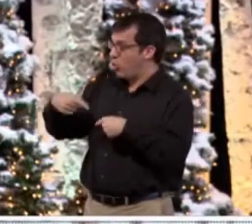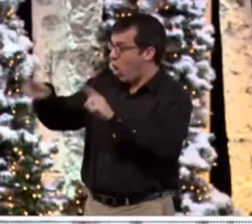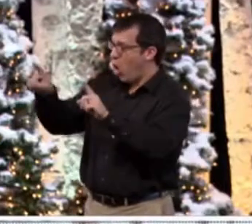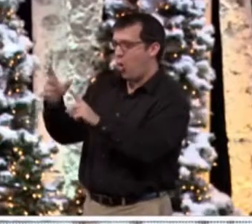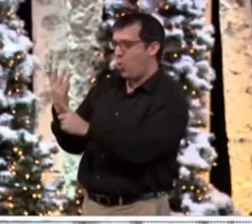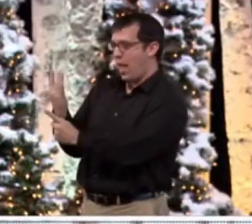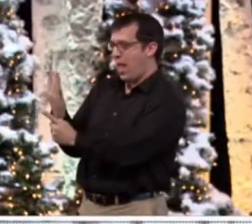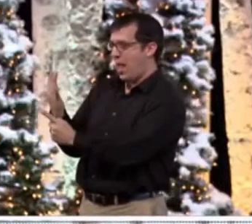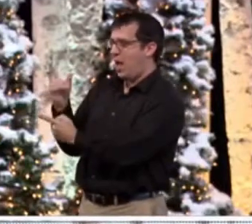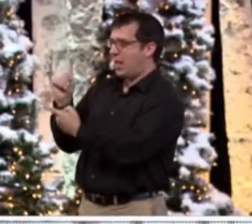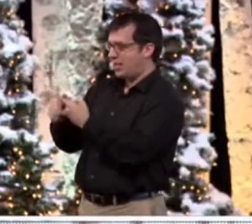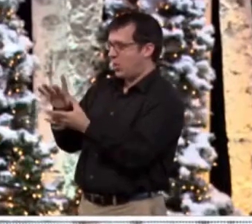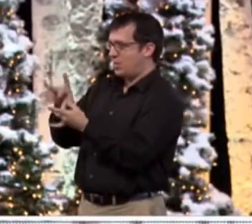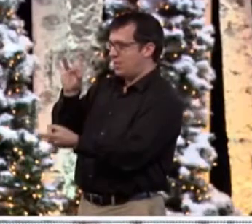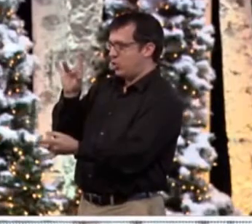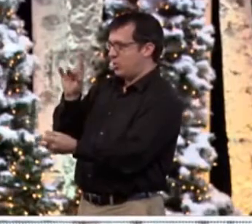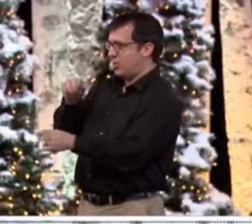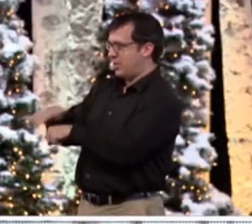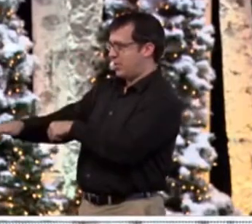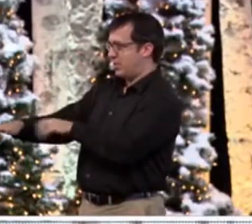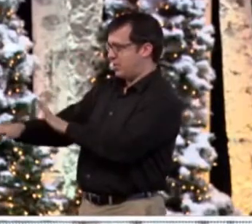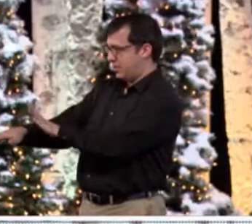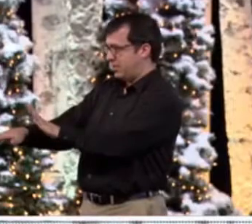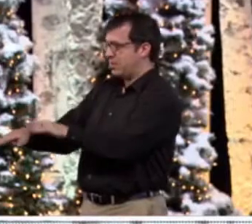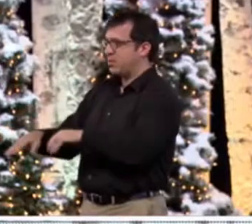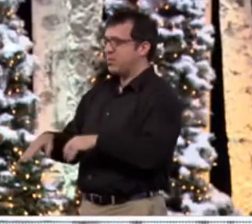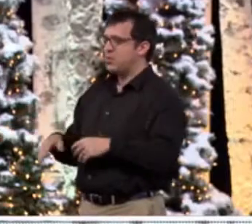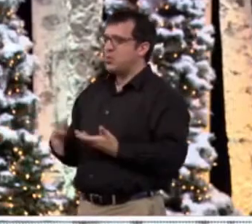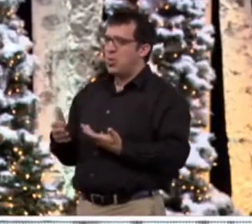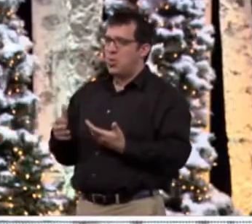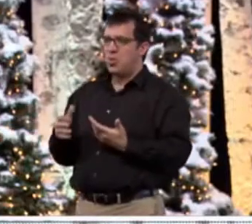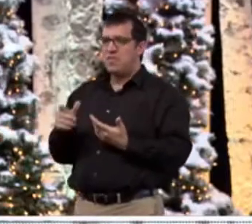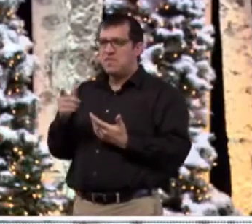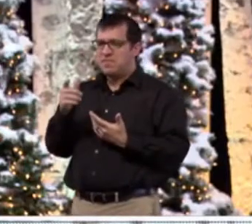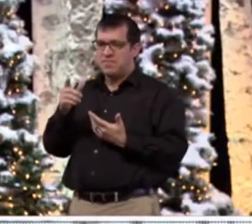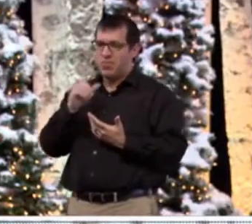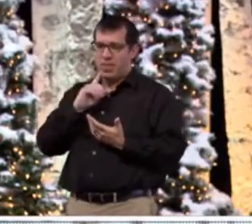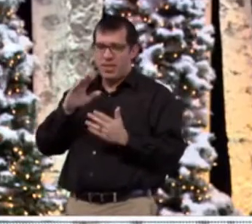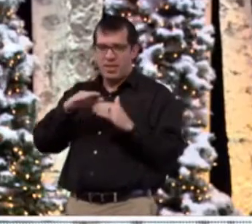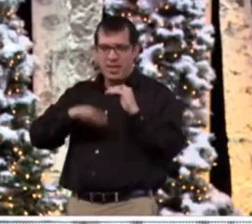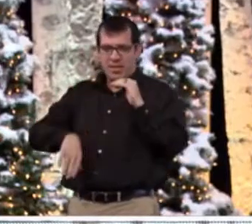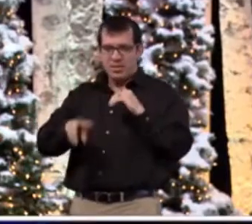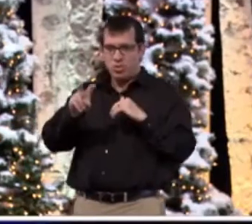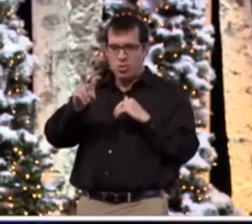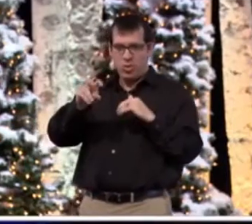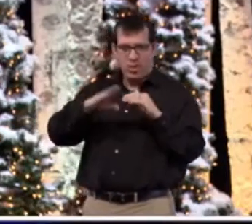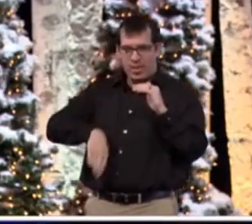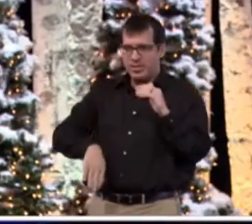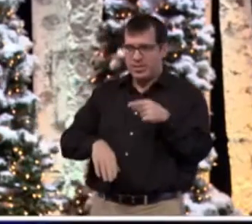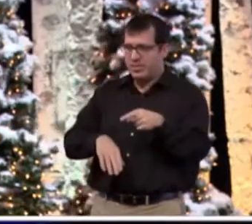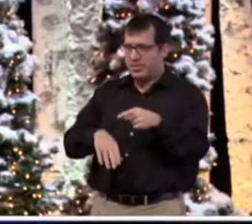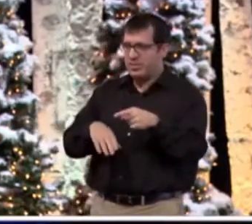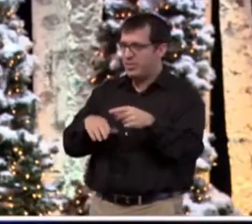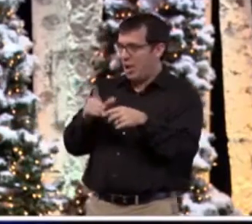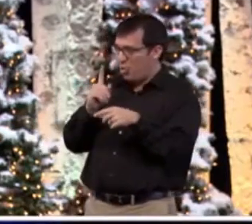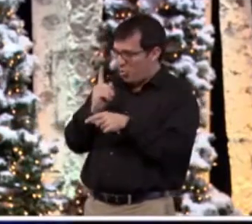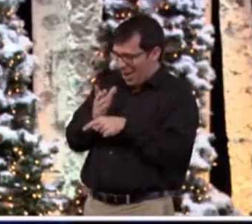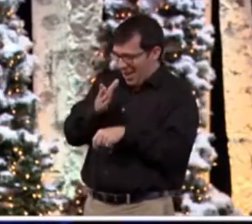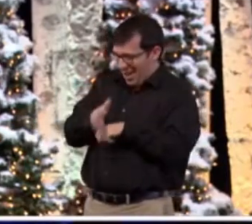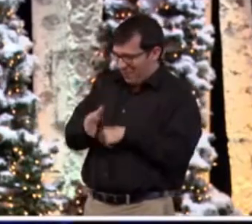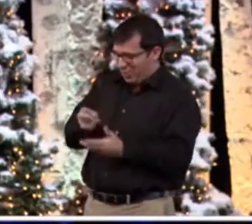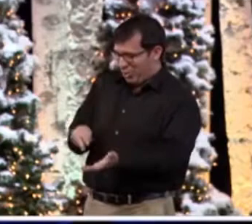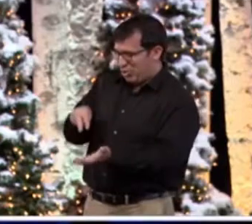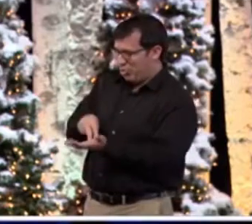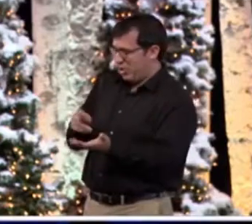आत्मा नपठाएसम्म केही नगर। त्यहाँ केवल 200 विश्वासीहरू थिए, तर पुनरुत्थान पछि